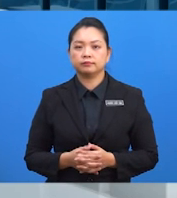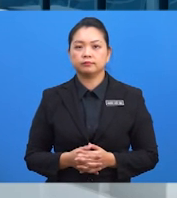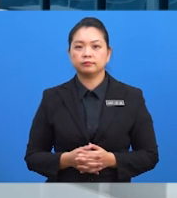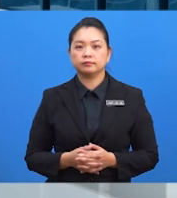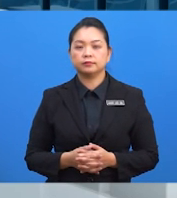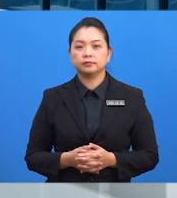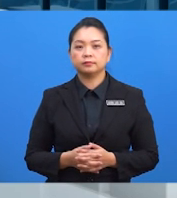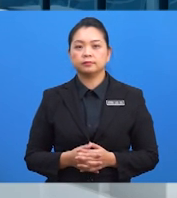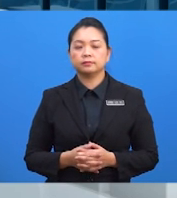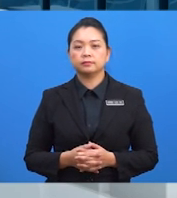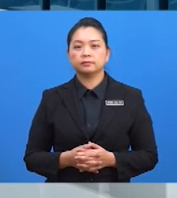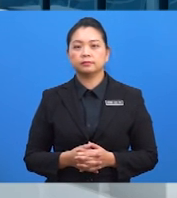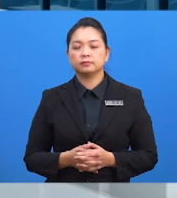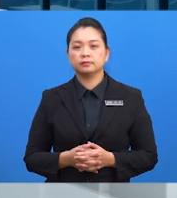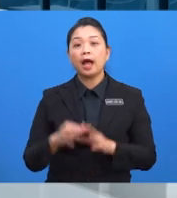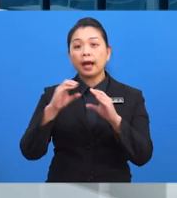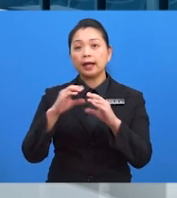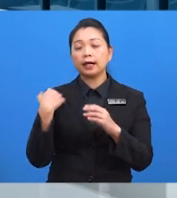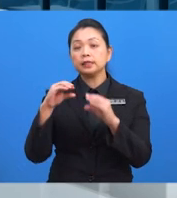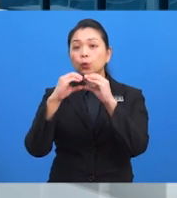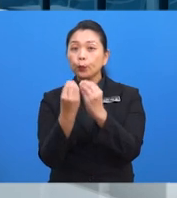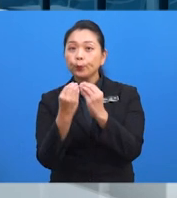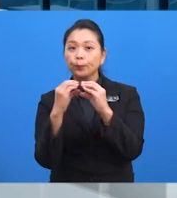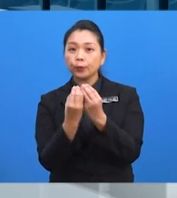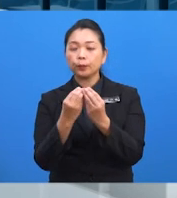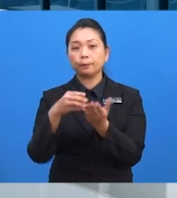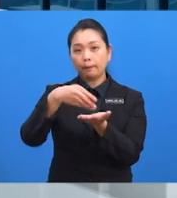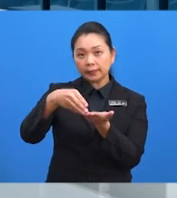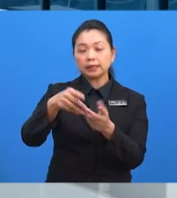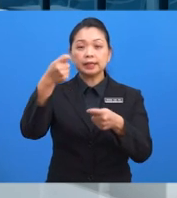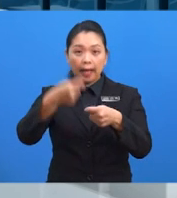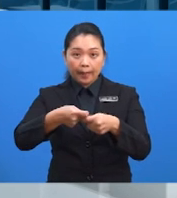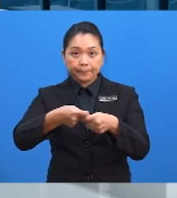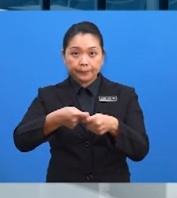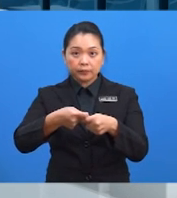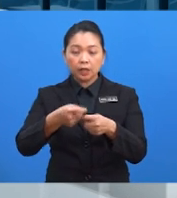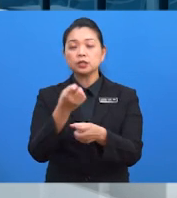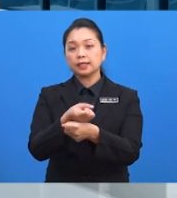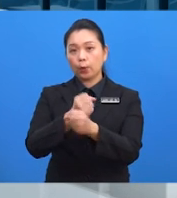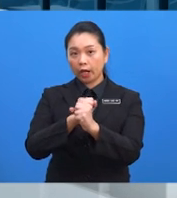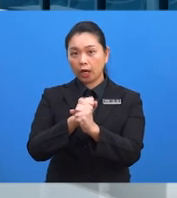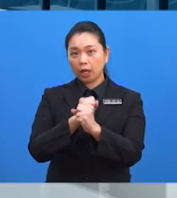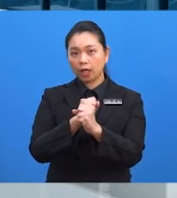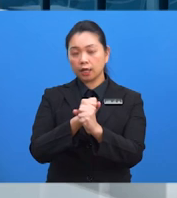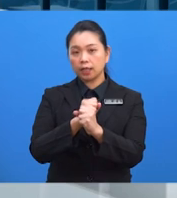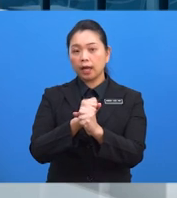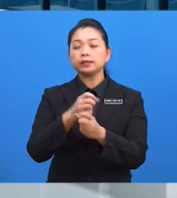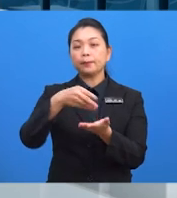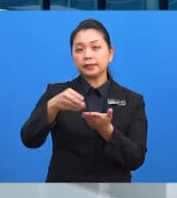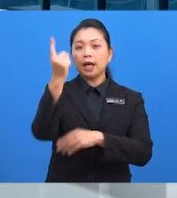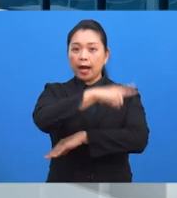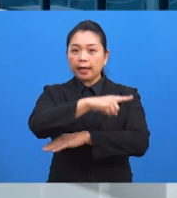dikategorikan mengikut jenis perbelanjaan seperti perbelanjaan tetap, misalnya sewa, perbelanjaan